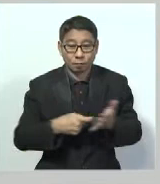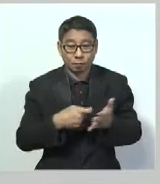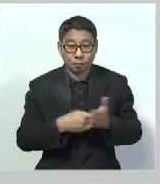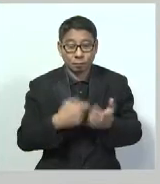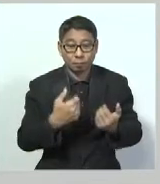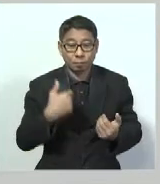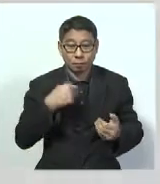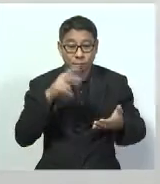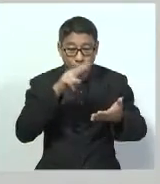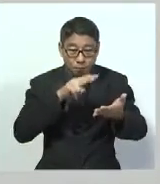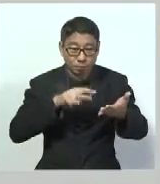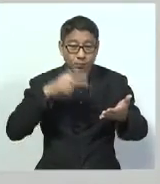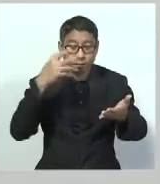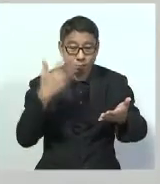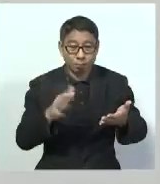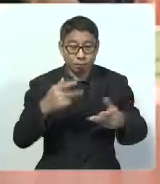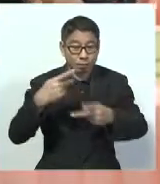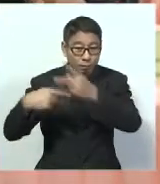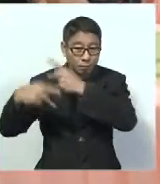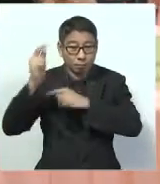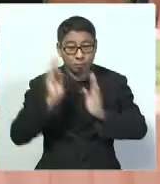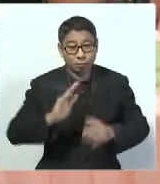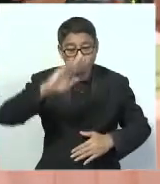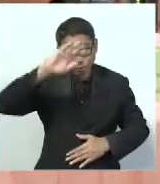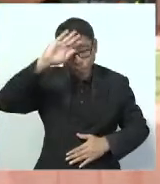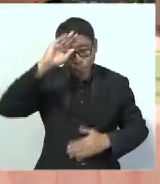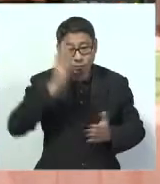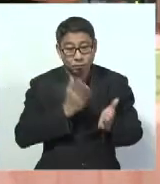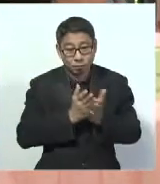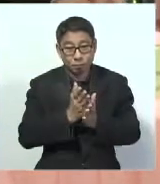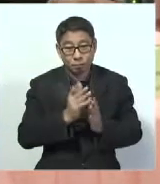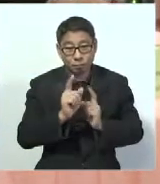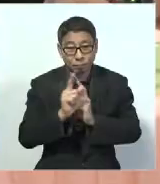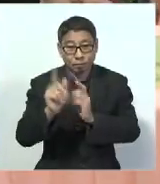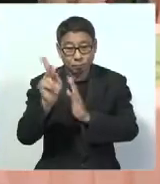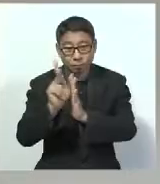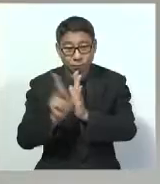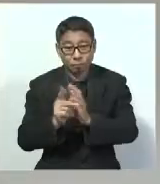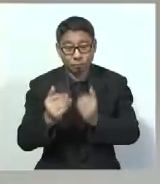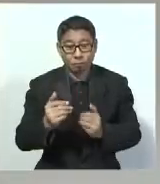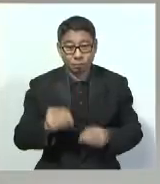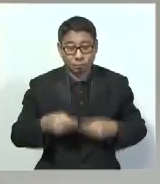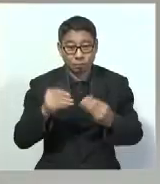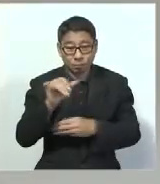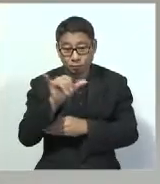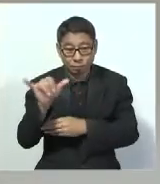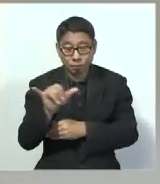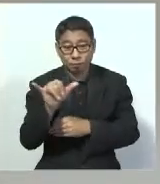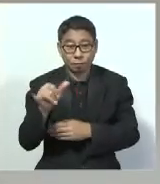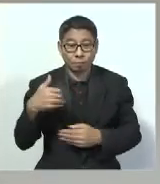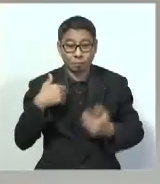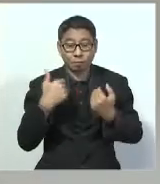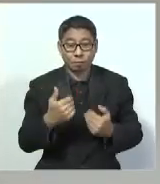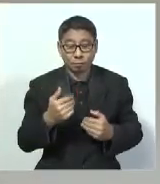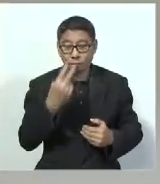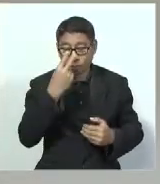ที่เกิดขึ้นถือว่ามีการตรวจสอบแล้วและประวัติของผู้ป่วยก็เป็นสิทธิ์ตามกฎหมายที่เปิดเผยได้เฉพาะทายาทเท่านั้น